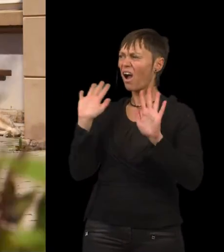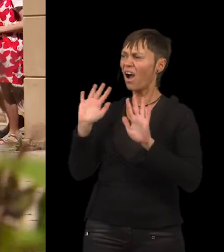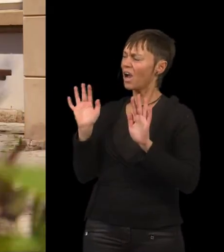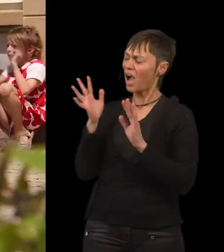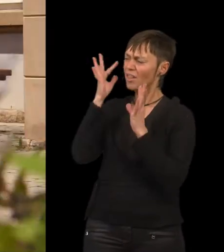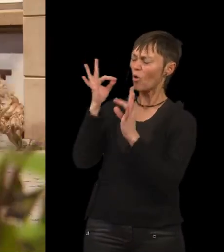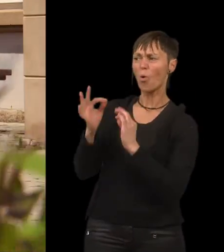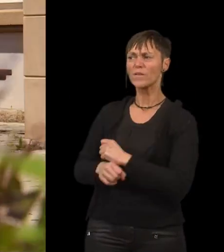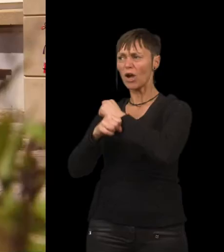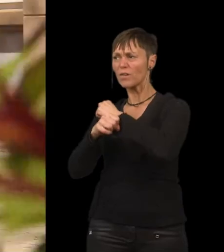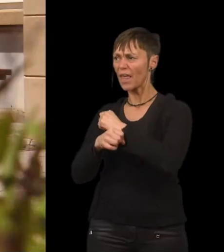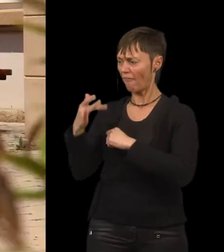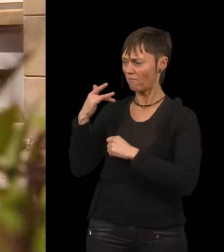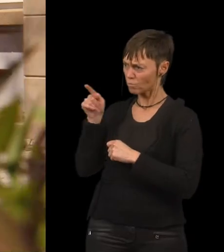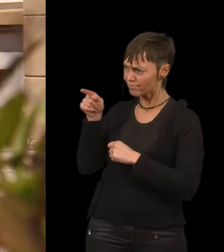assises.